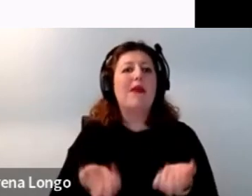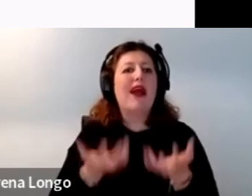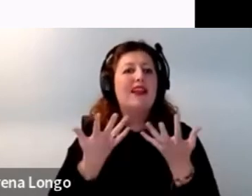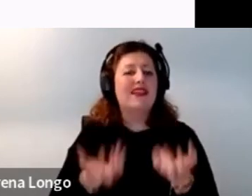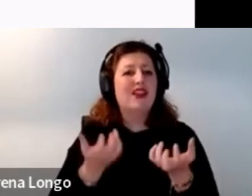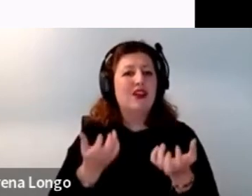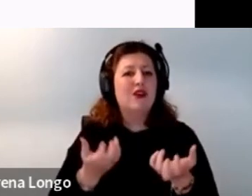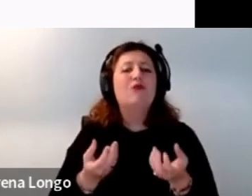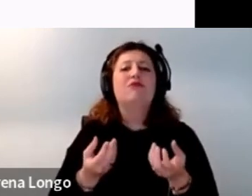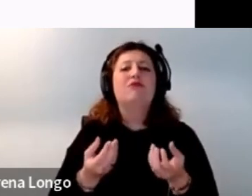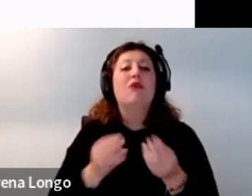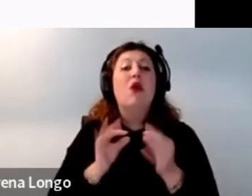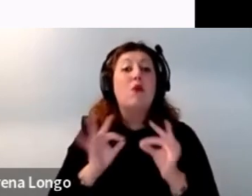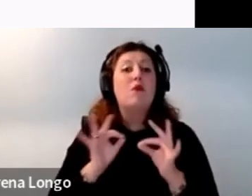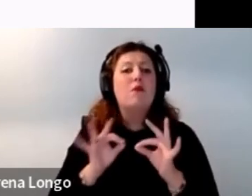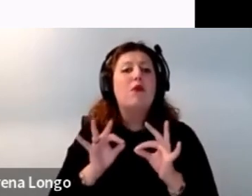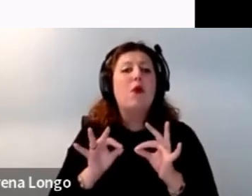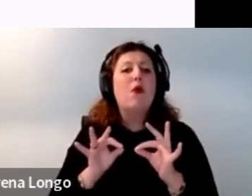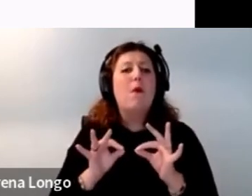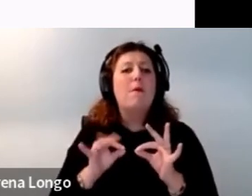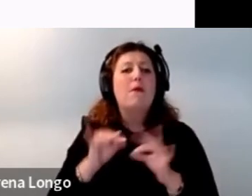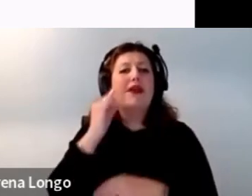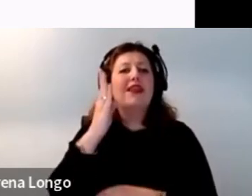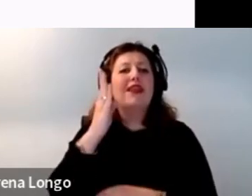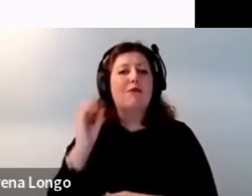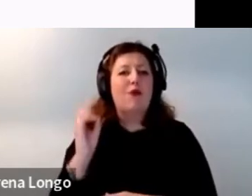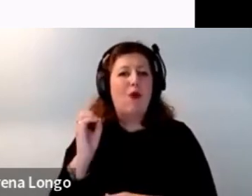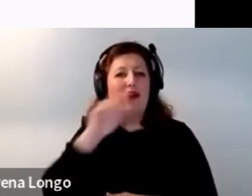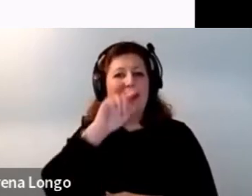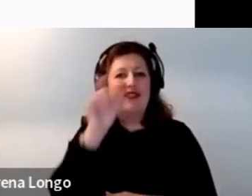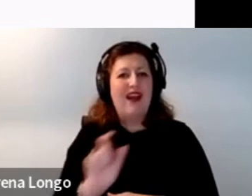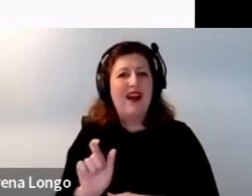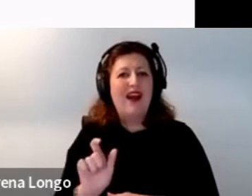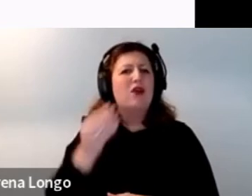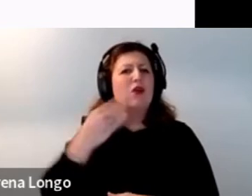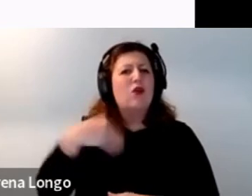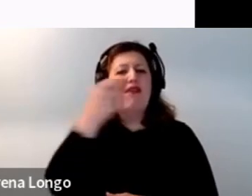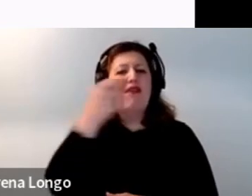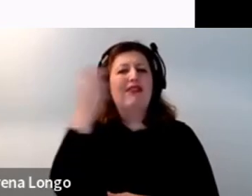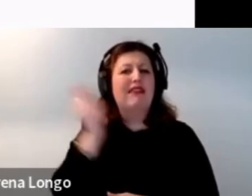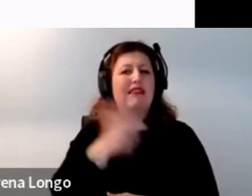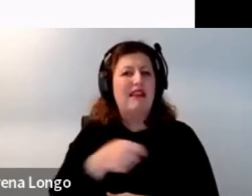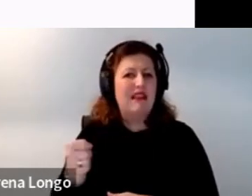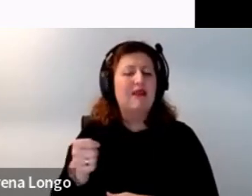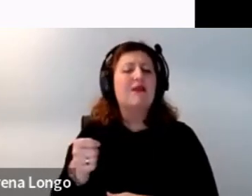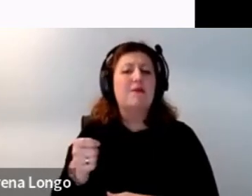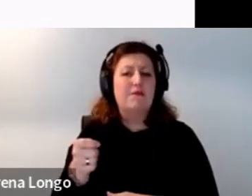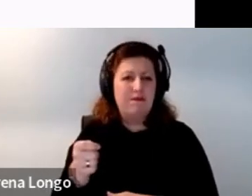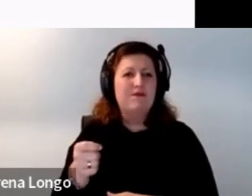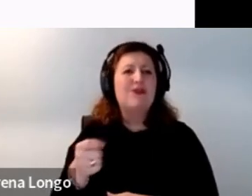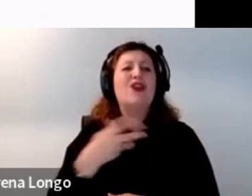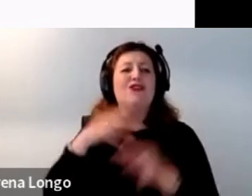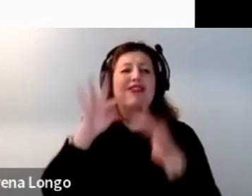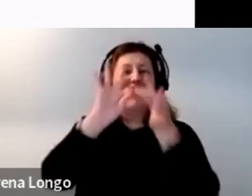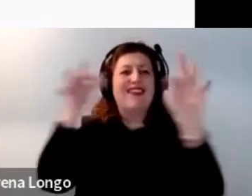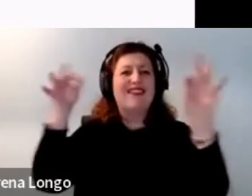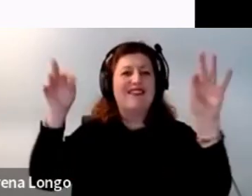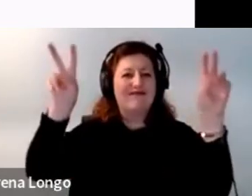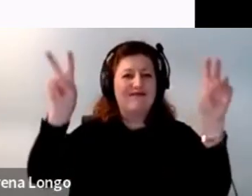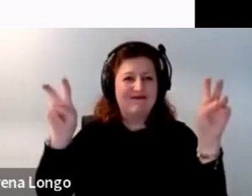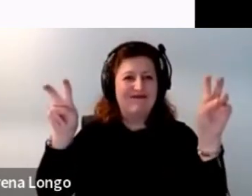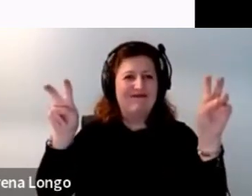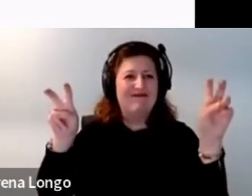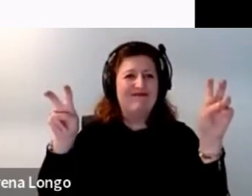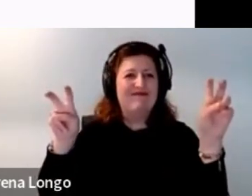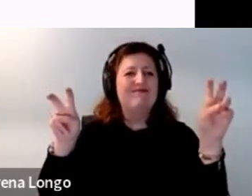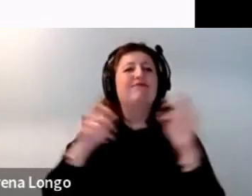stato fatto proprio da Ibo Italia in Tanzania, un progetto, titolo lo vedete in questa prima